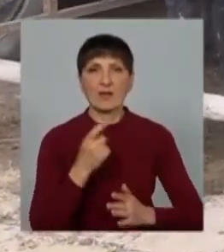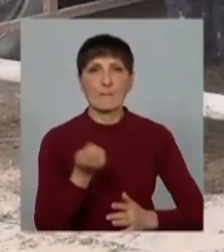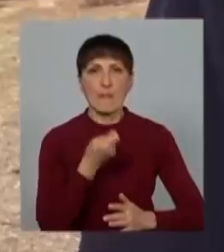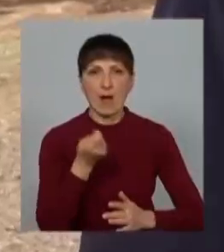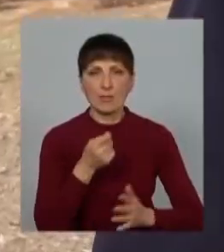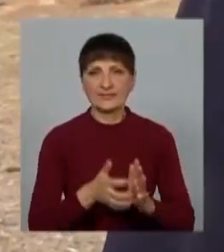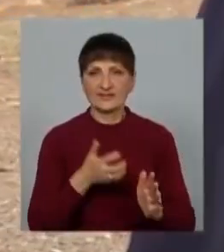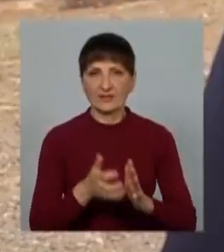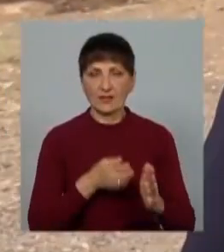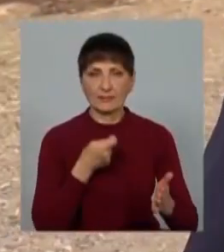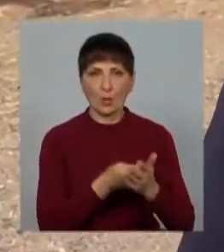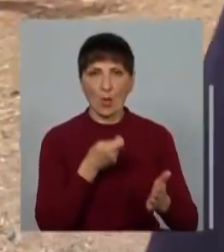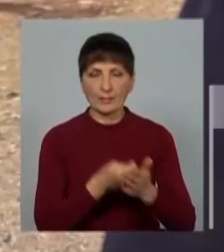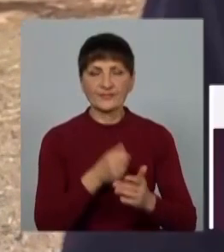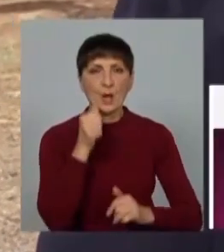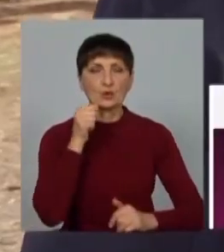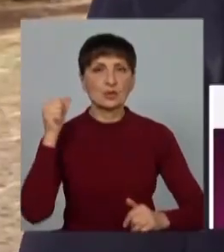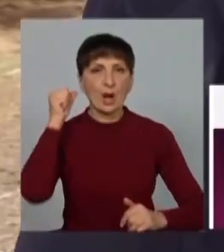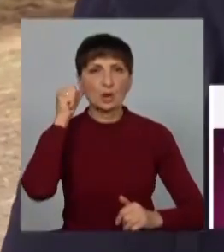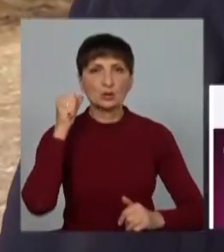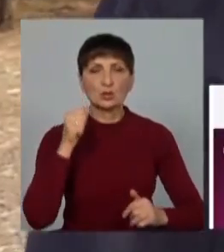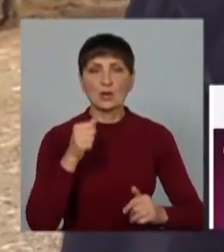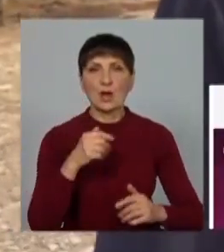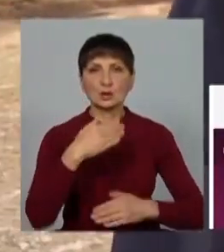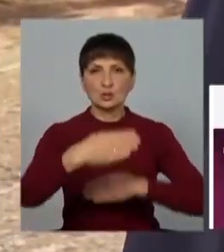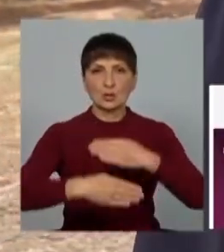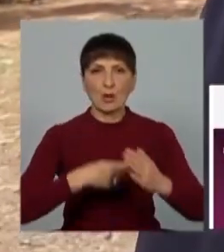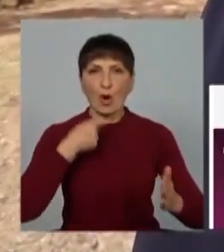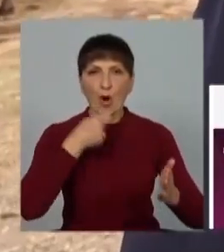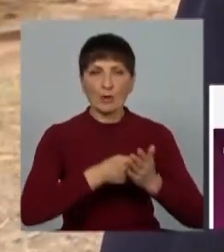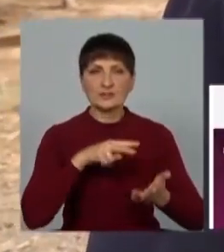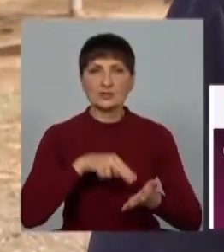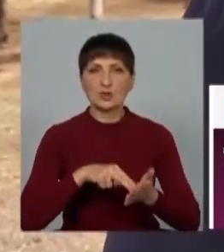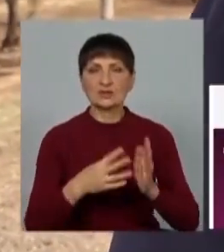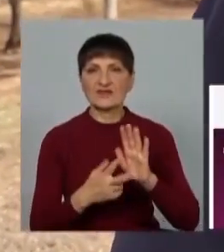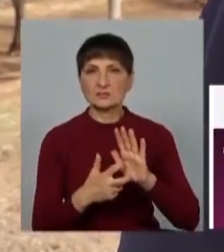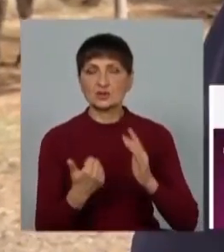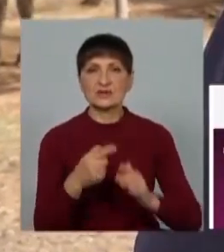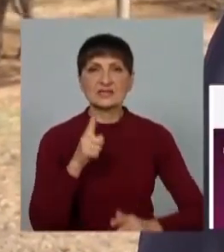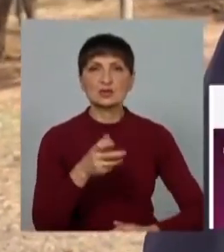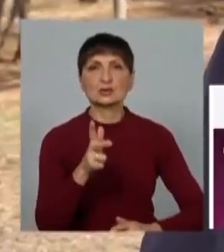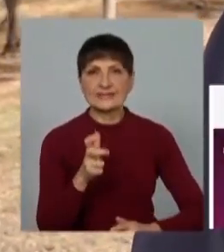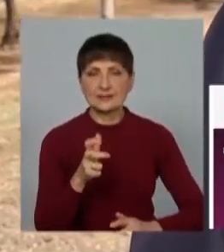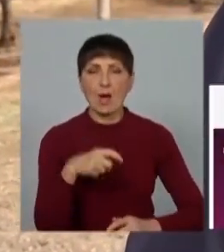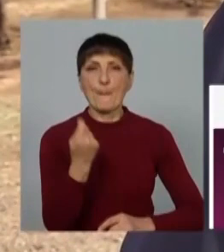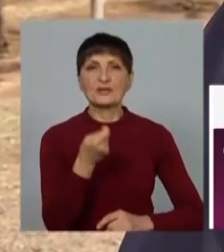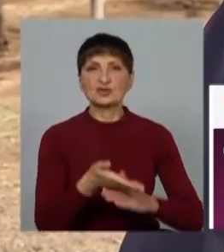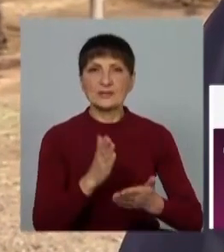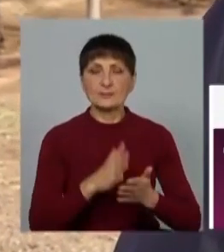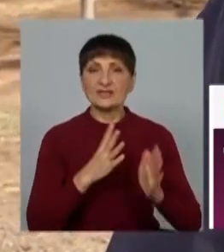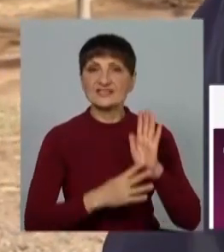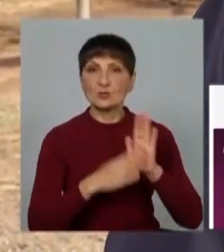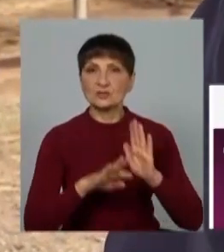стоимость. В прошлом году тюк корма стоил 800 тенге, сейчас по 1300 покупаем. Пшеница стоила 90